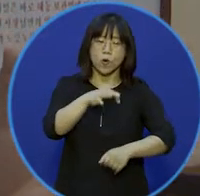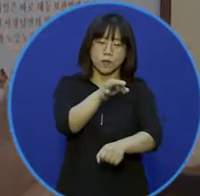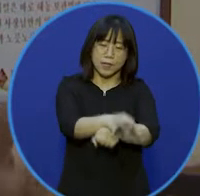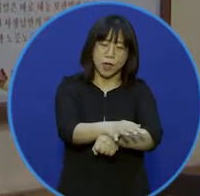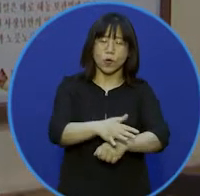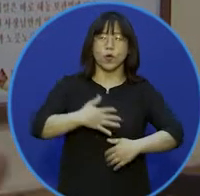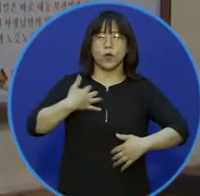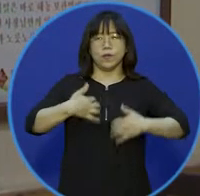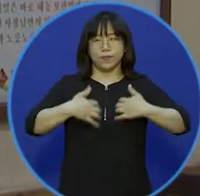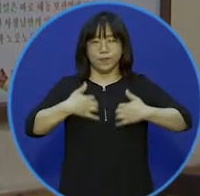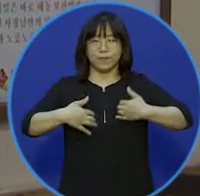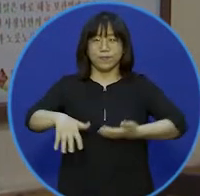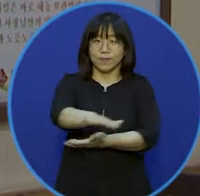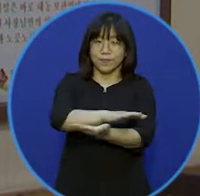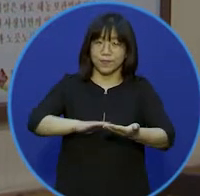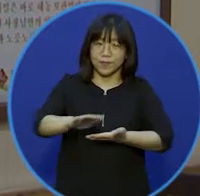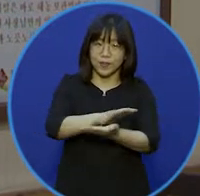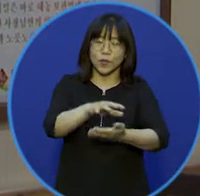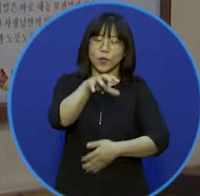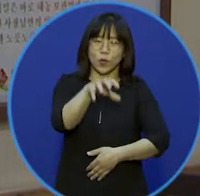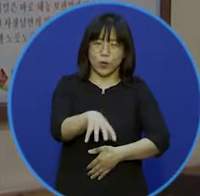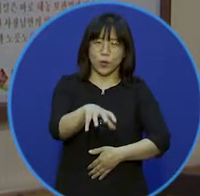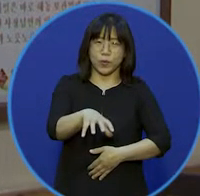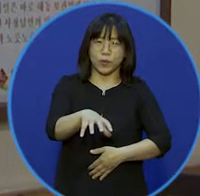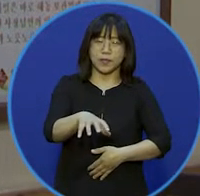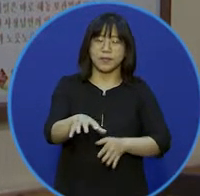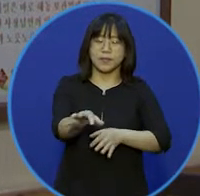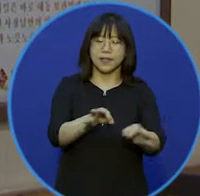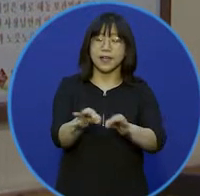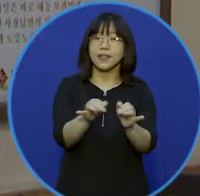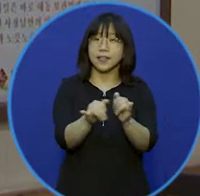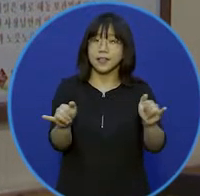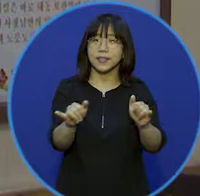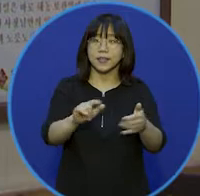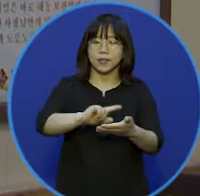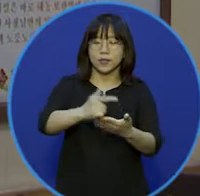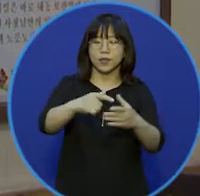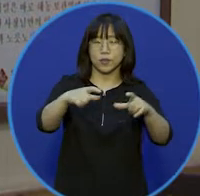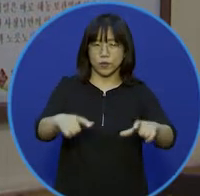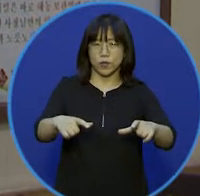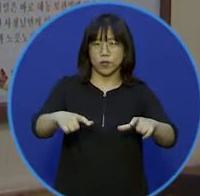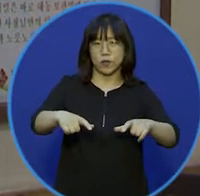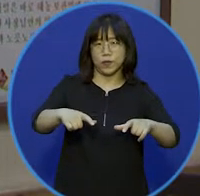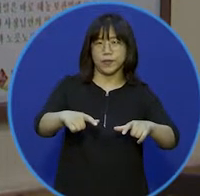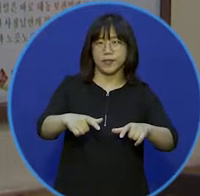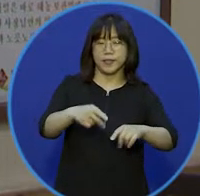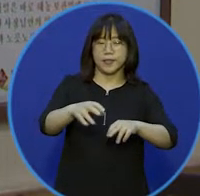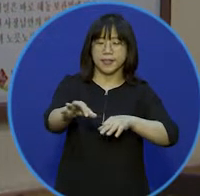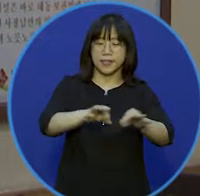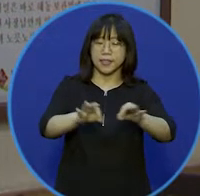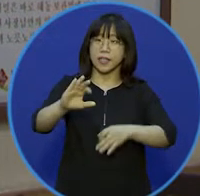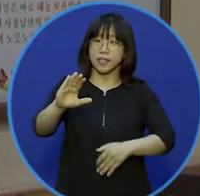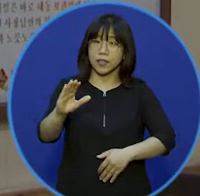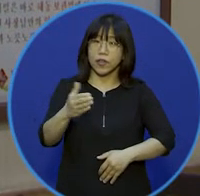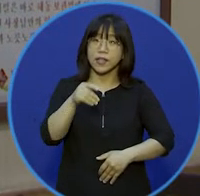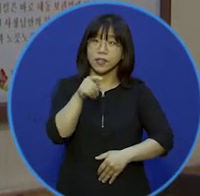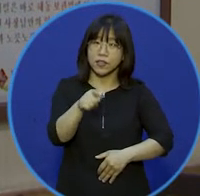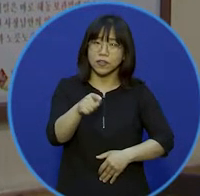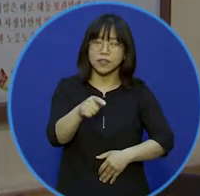들어와서 음식도 먹고 놀고 즐기고 회포를 풀 수 있는 우리 상인 강서구청 먹자